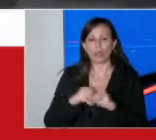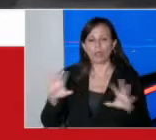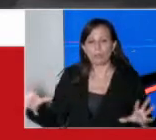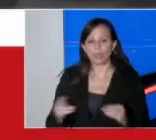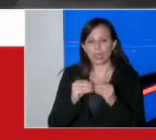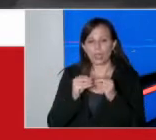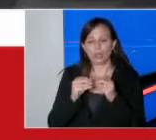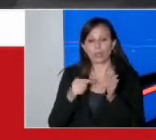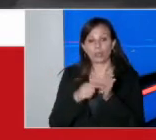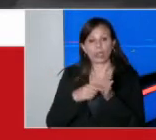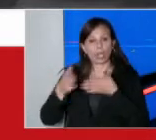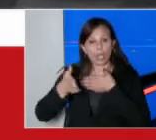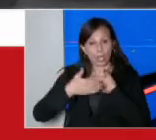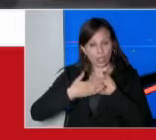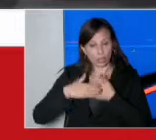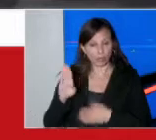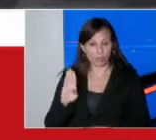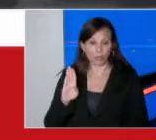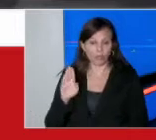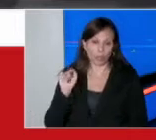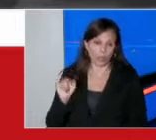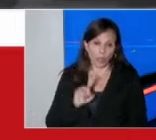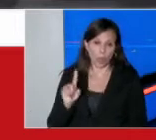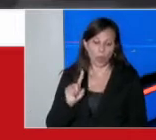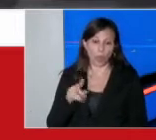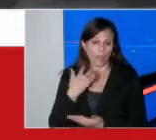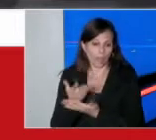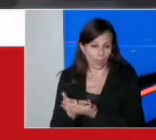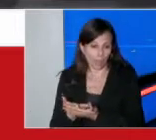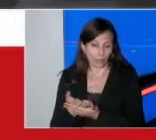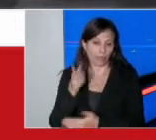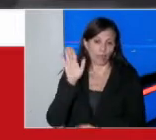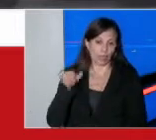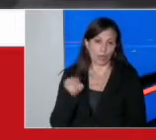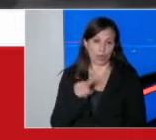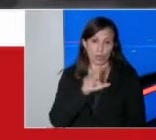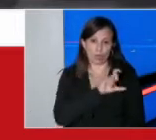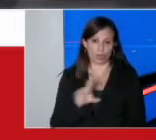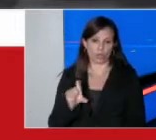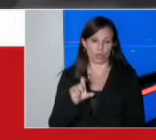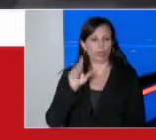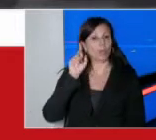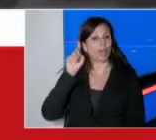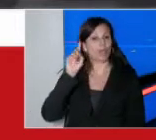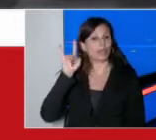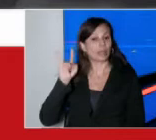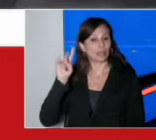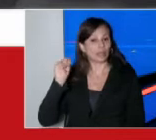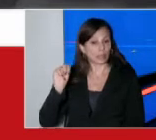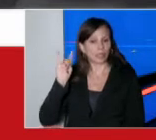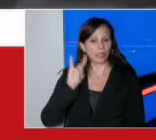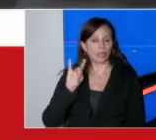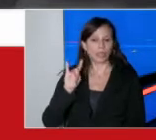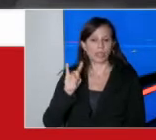כי שרה נתניהו היא לא עדה והיא לא נאשמת בכתב האישום, אבל נלחפץ בעדות שלו מכניס